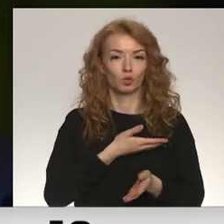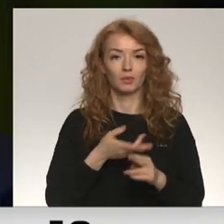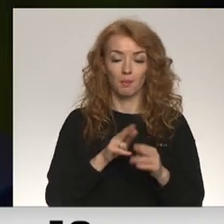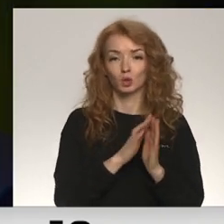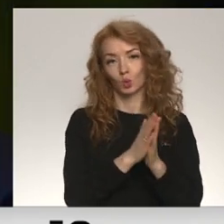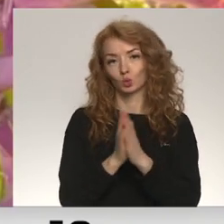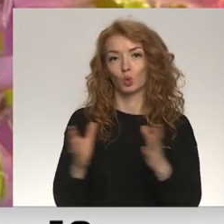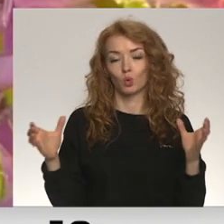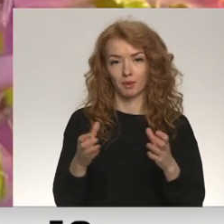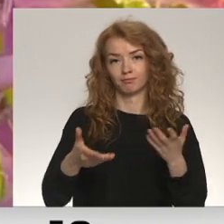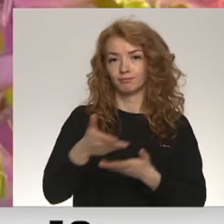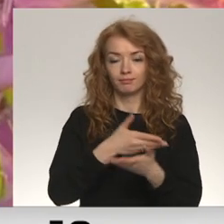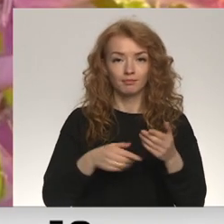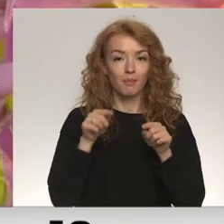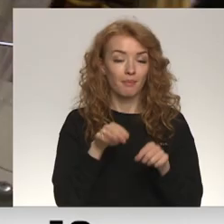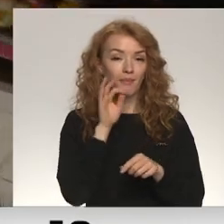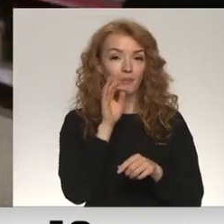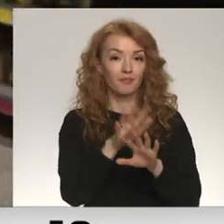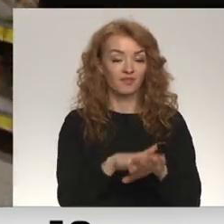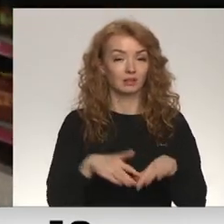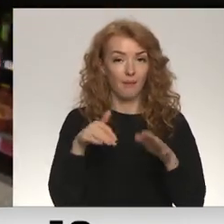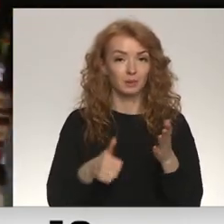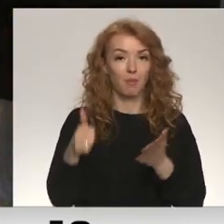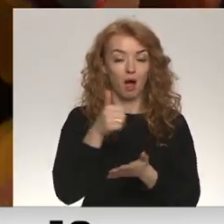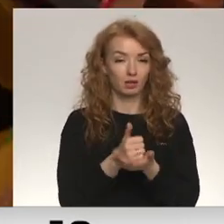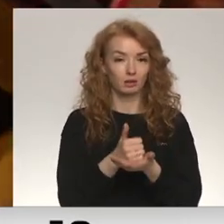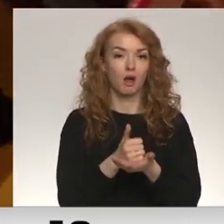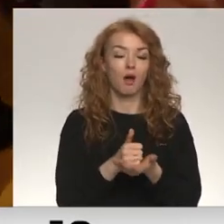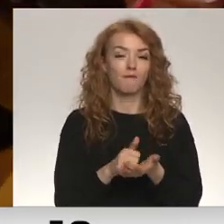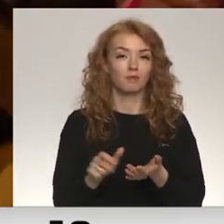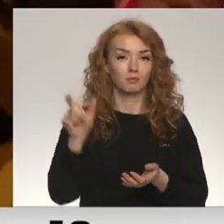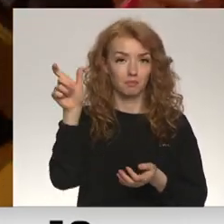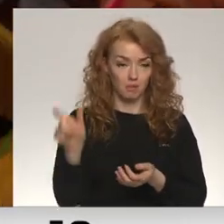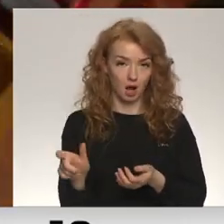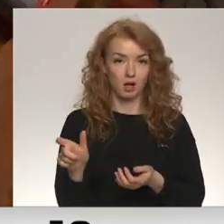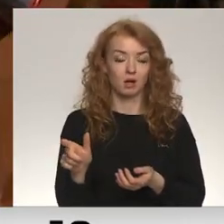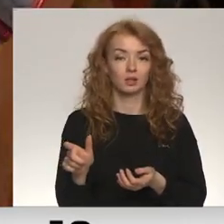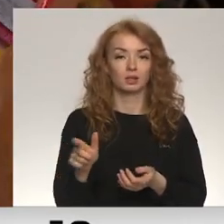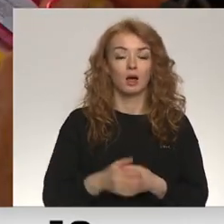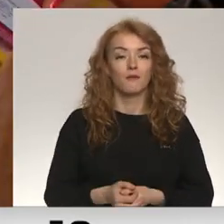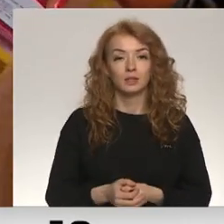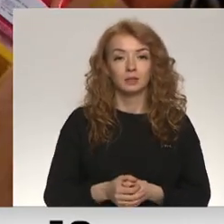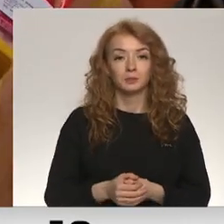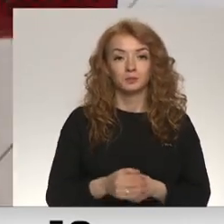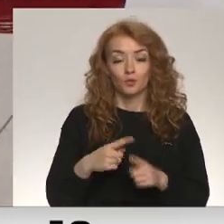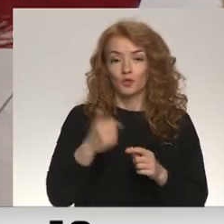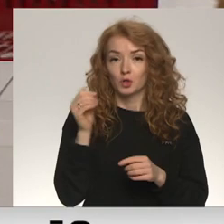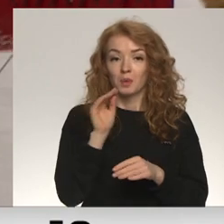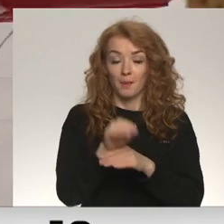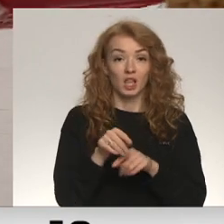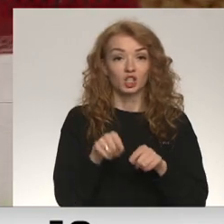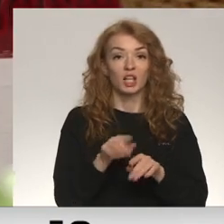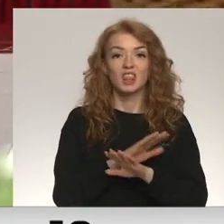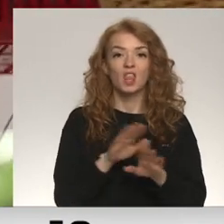aicina skatīties. Tā norādīja Saima pārstāvošais Nacionālās drošības komisijas vadītājs. Pēc viņa teiktā šī